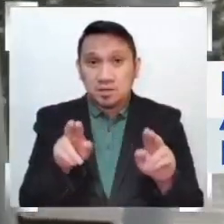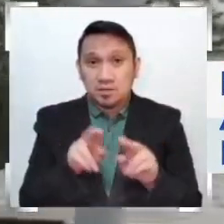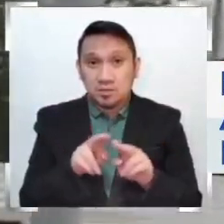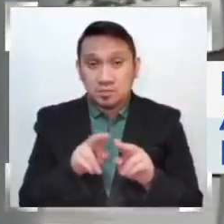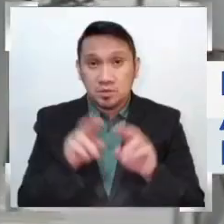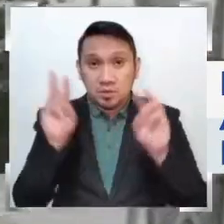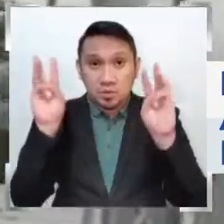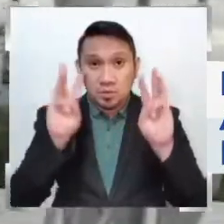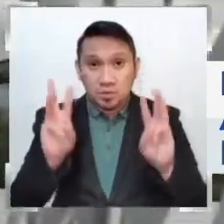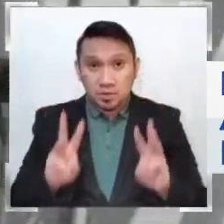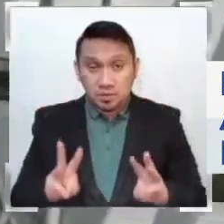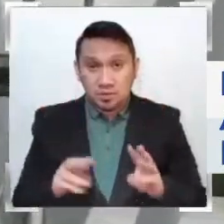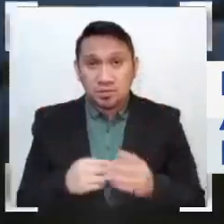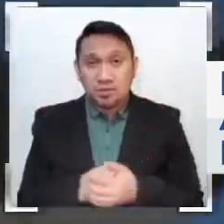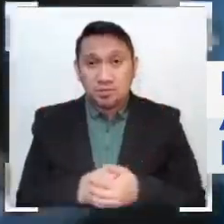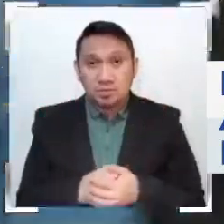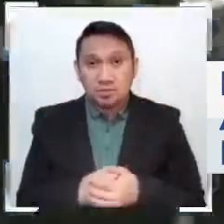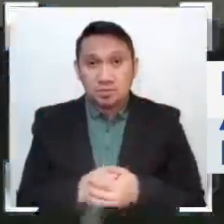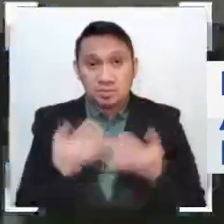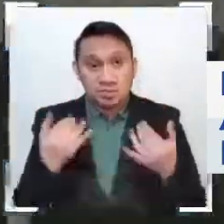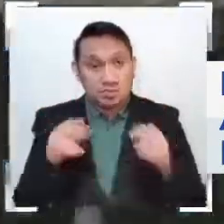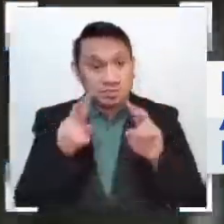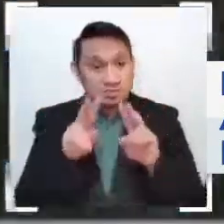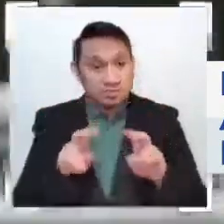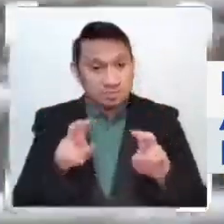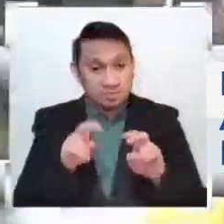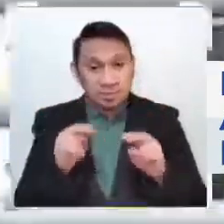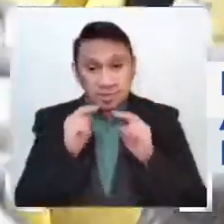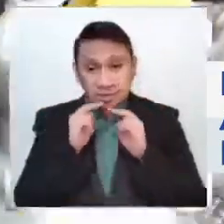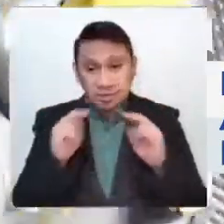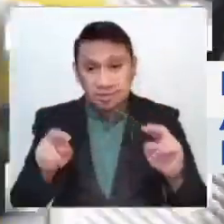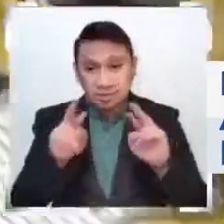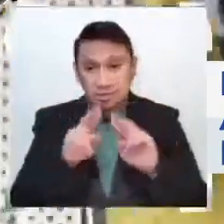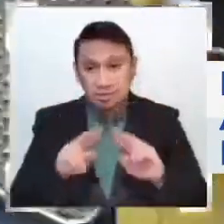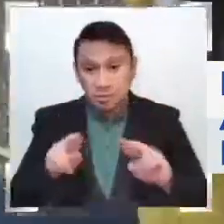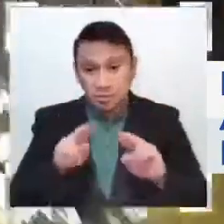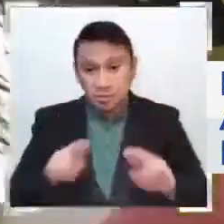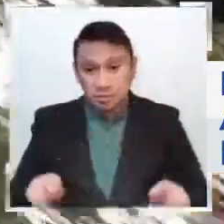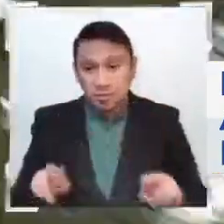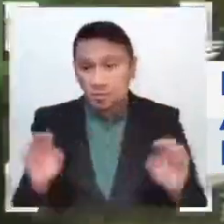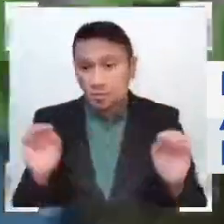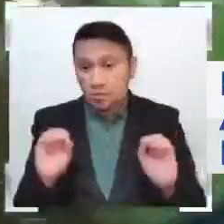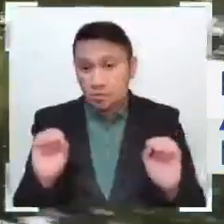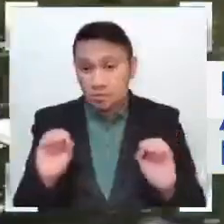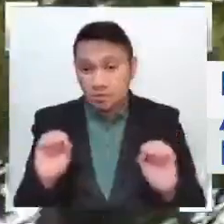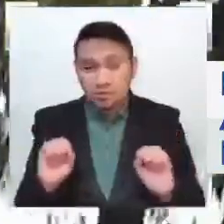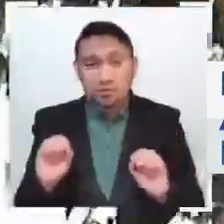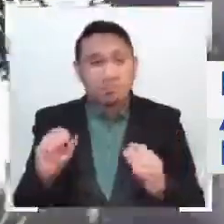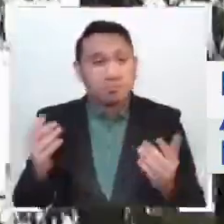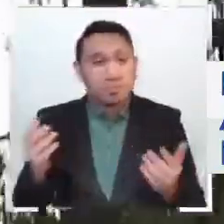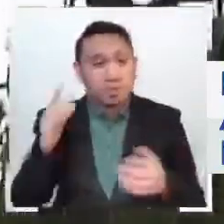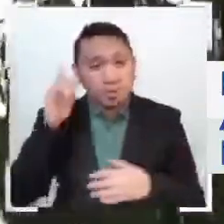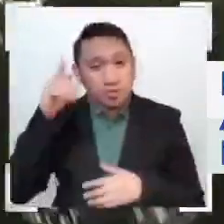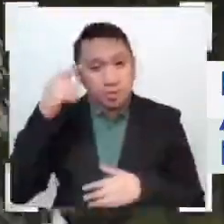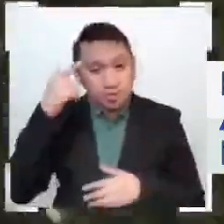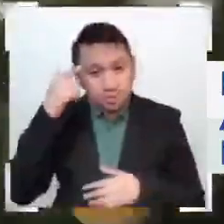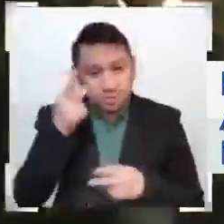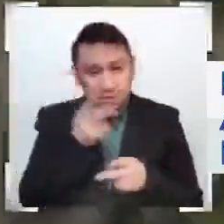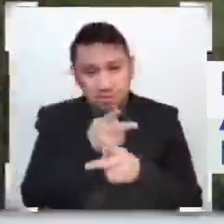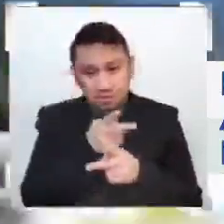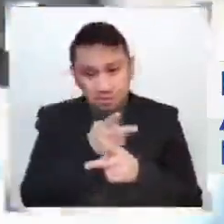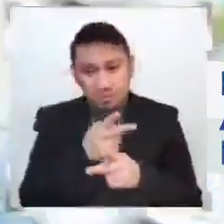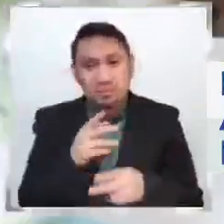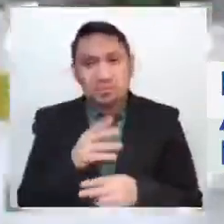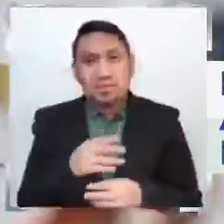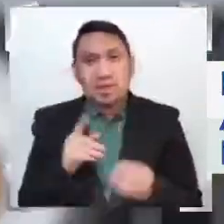conditions. Sa pagsisiyasat ng GMA News Research, walang ahensya ang national government na nakatoka at may itinakdang